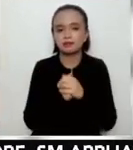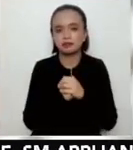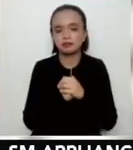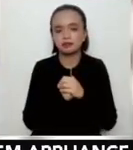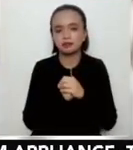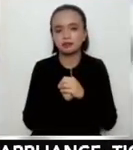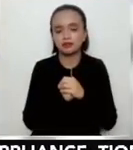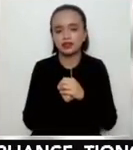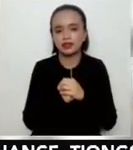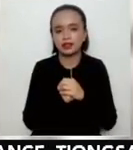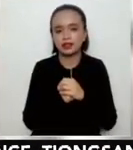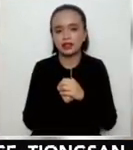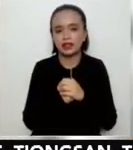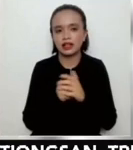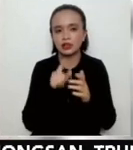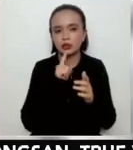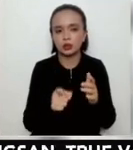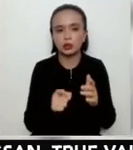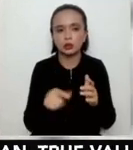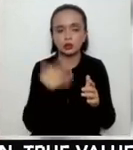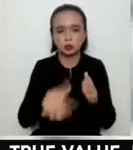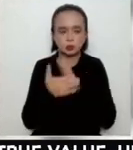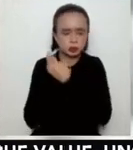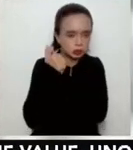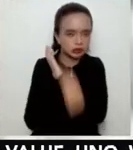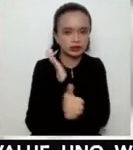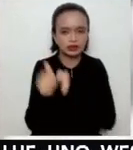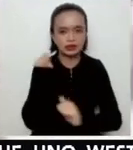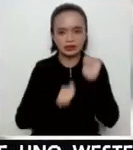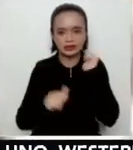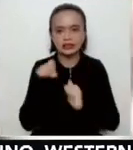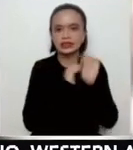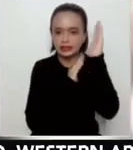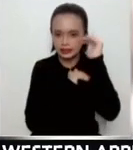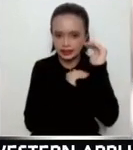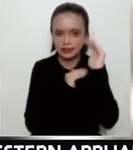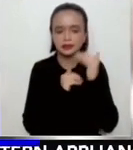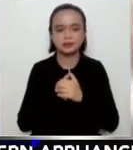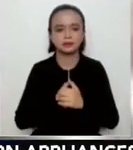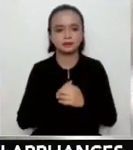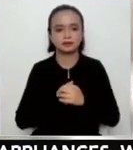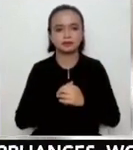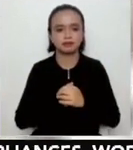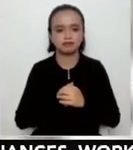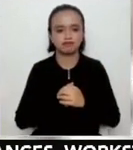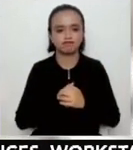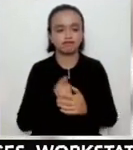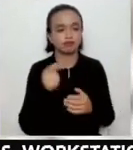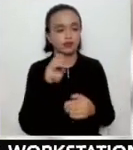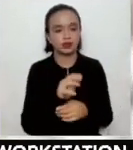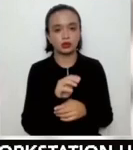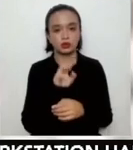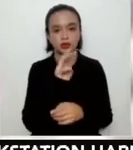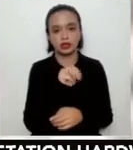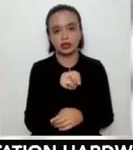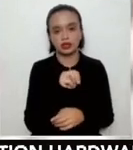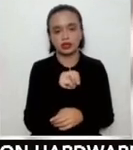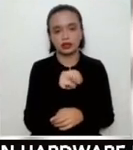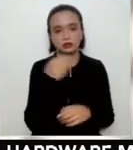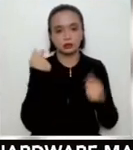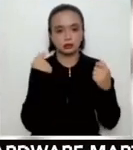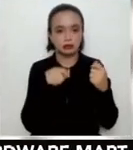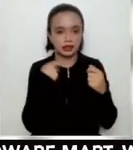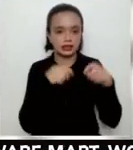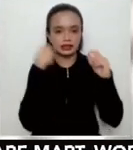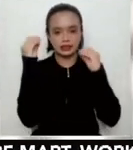maging sobrang galing na actor na siya, sana ako yung kasama niya. Yung Maria Clara ni Ibarra talaga, again, parang